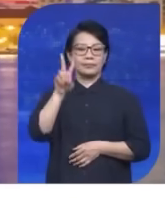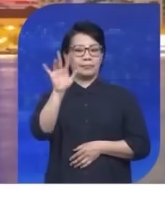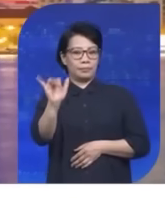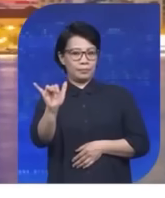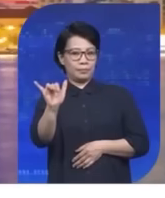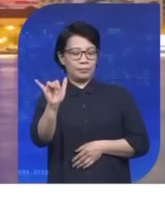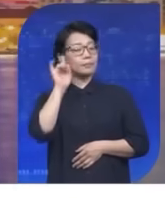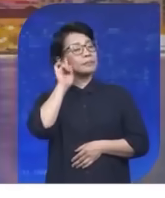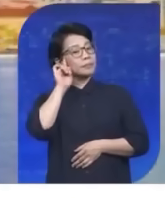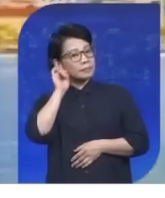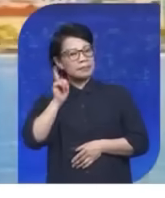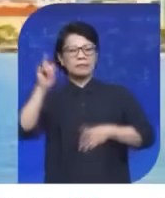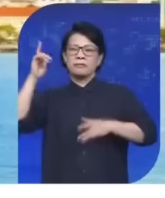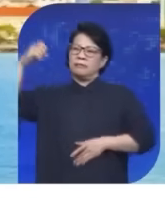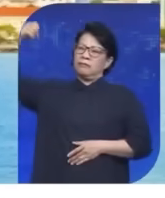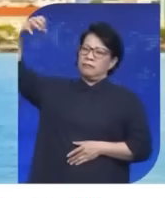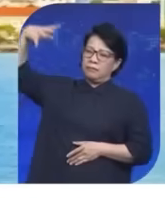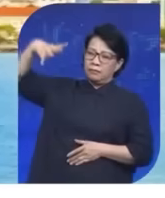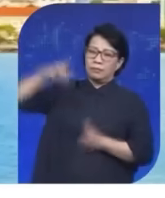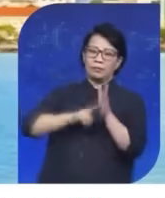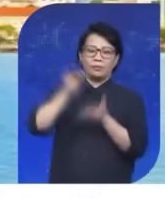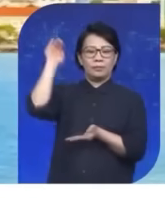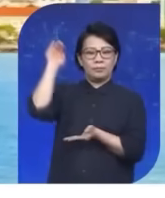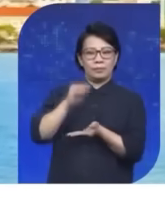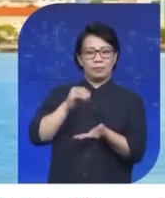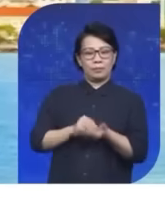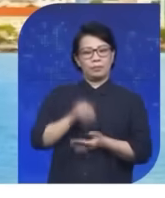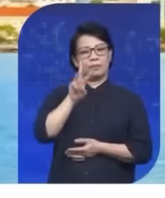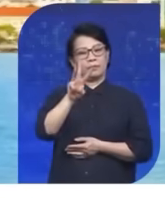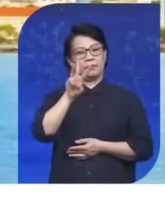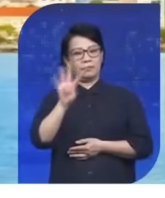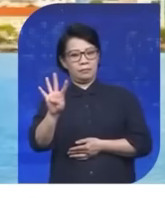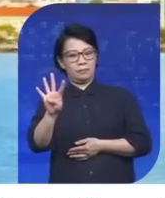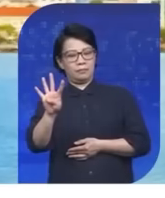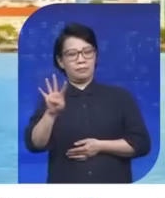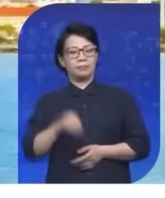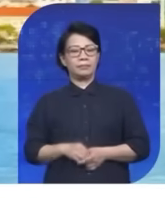độ C. Ngày mai trời nắng mây đan xen, nhiệt độ giảm nhẹ còn 34 độ C.